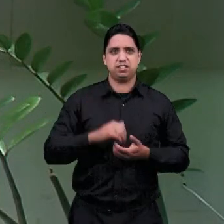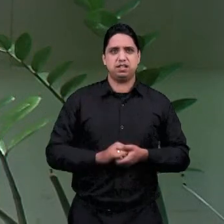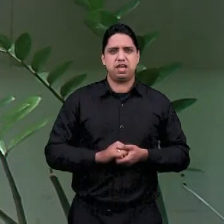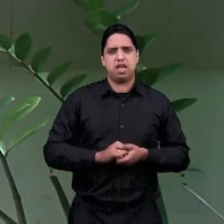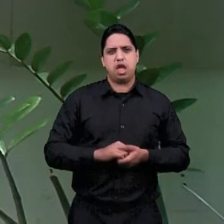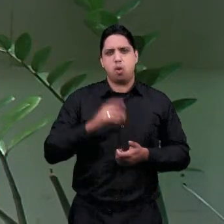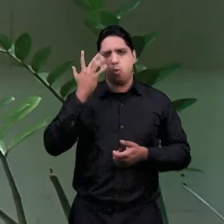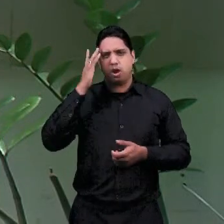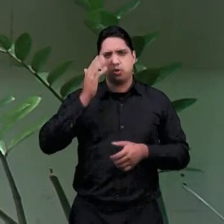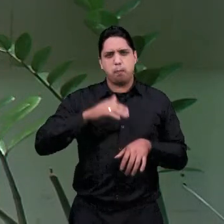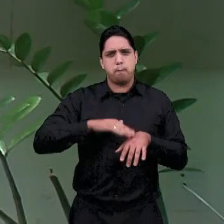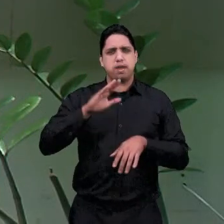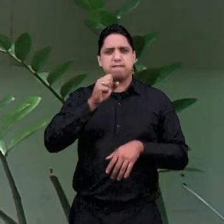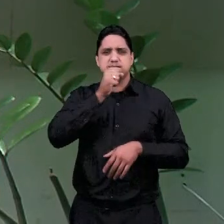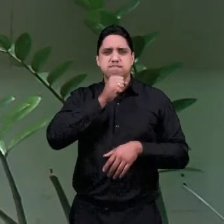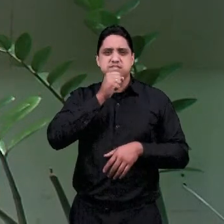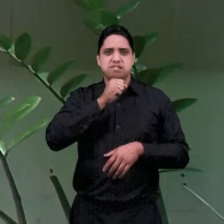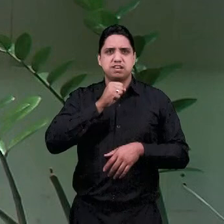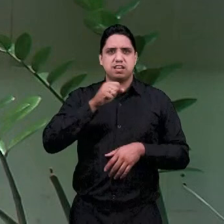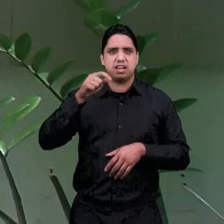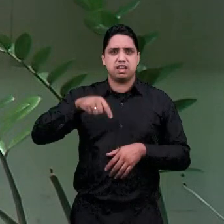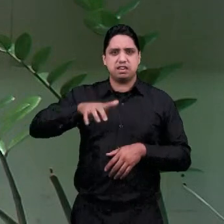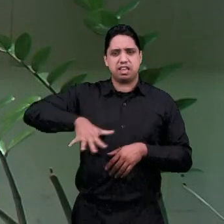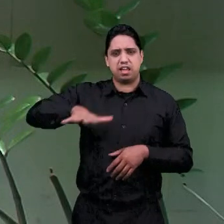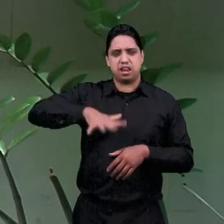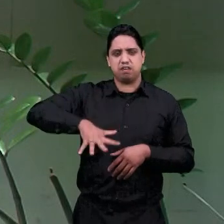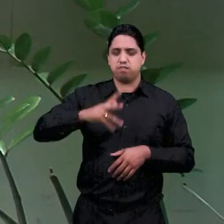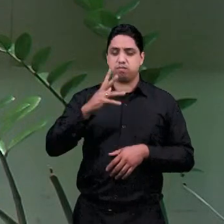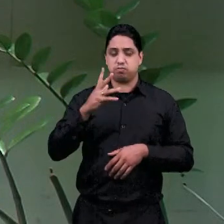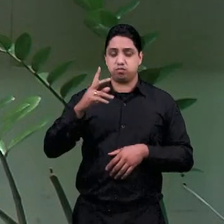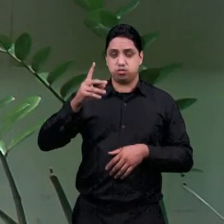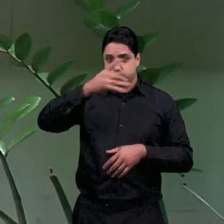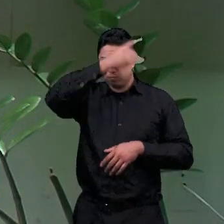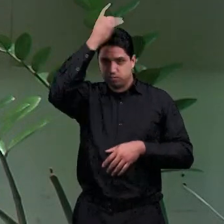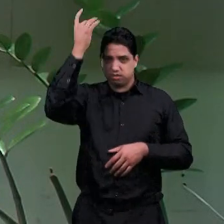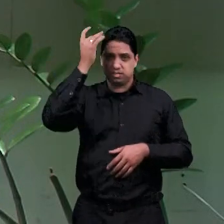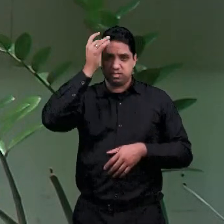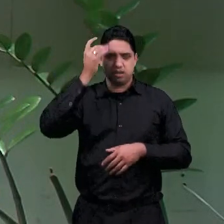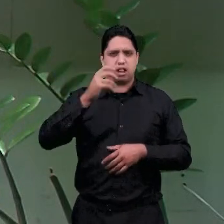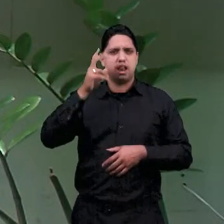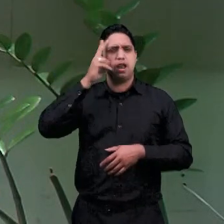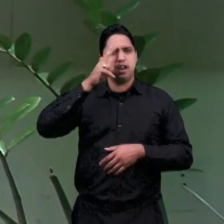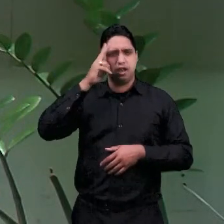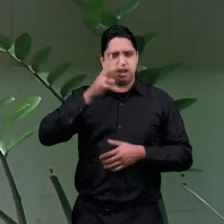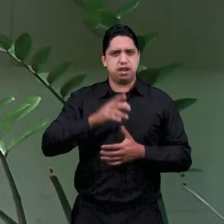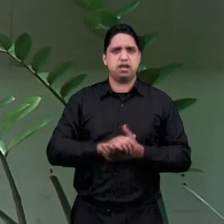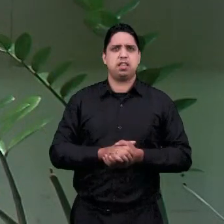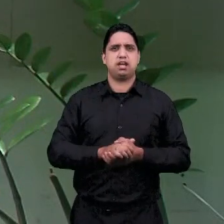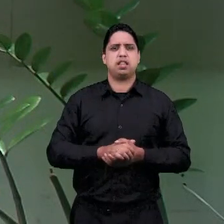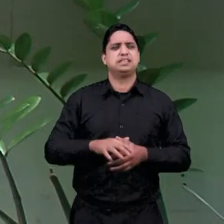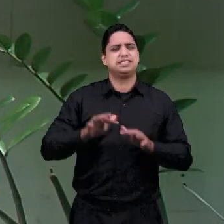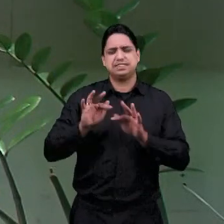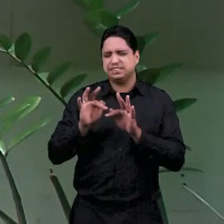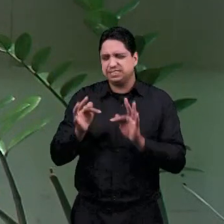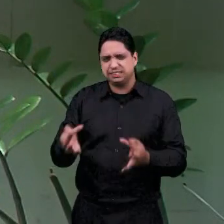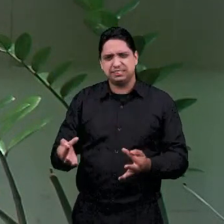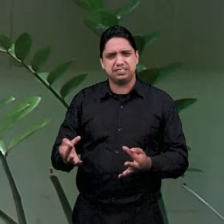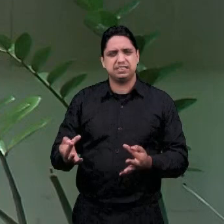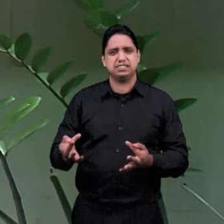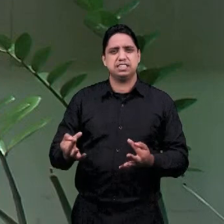le plus âgé ici dans notre région, ici de Vitória, dans l'état de Espírito Santo. Je me rappelle très bien de lui,